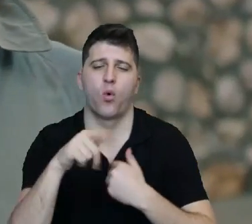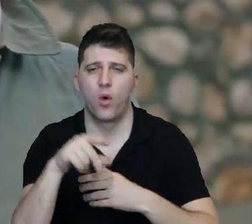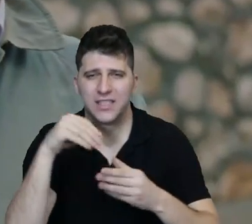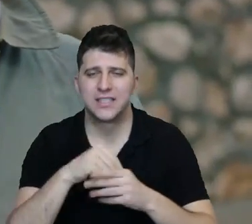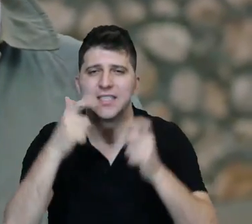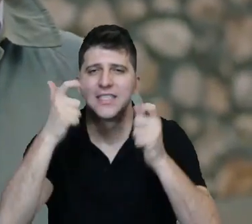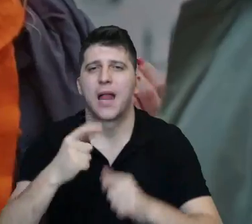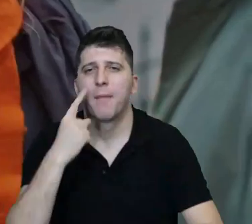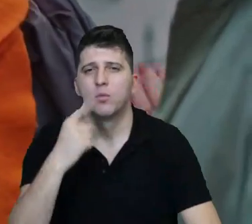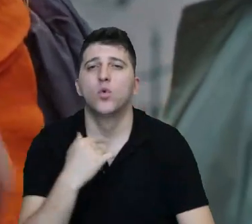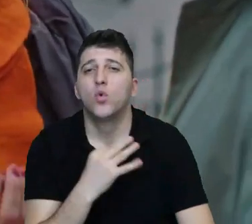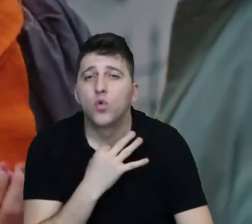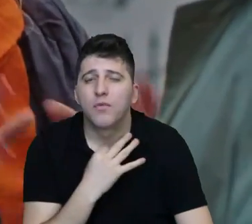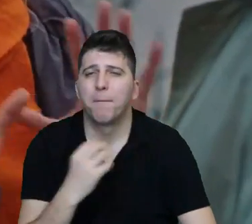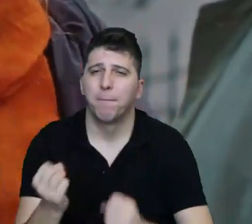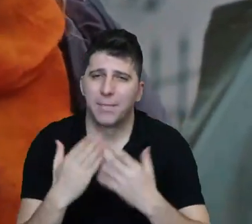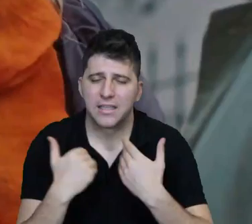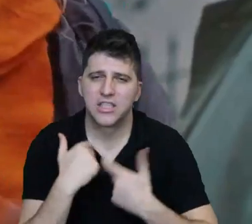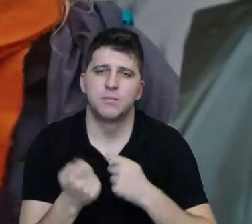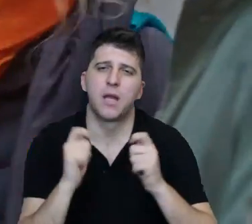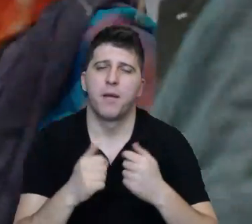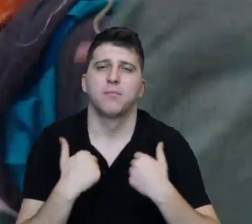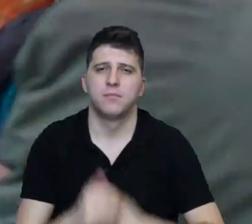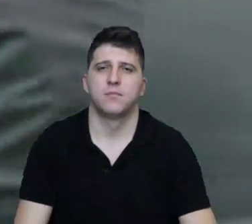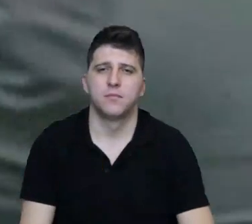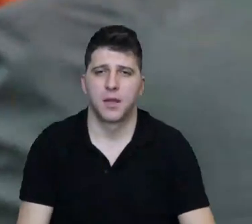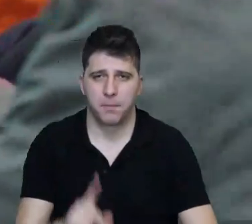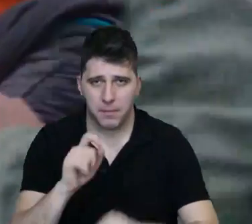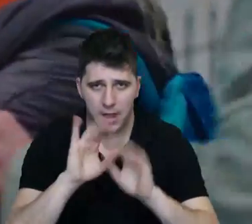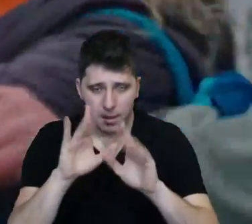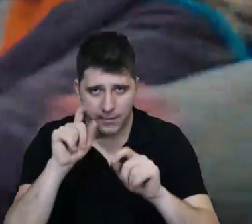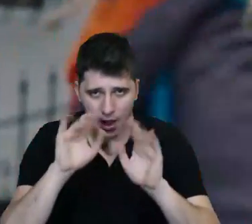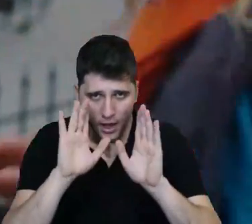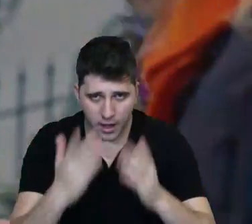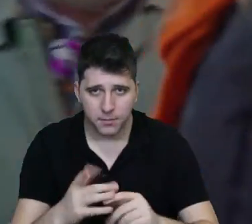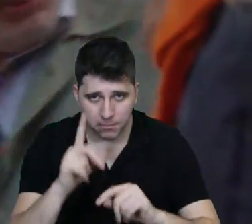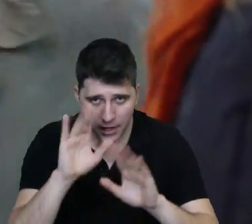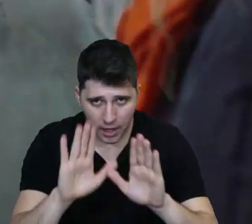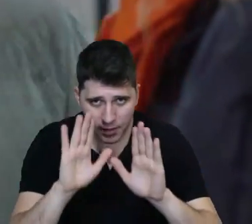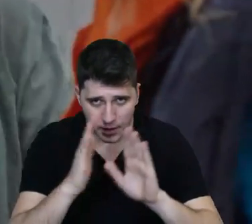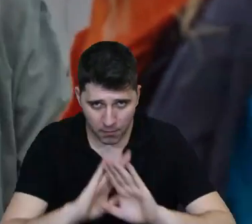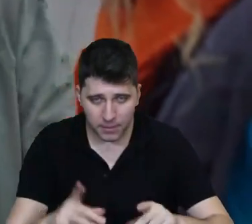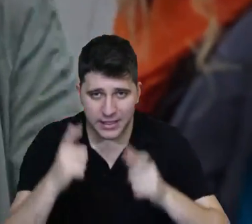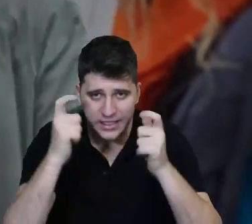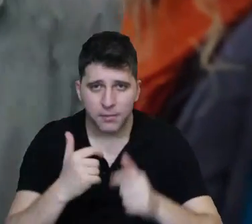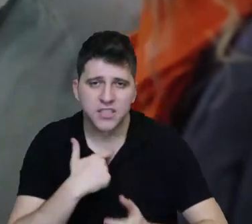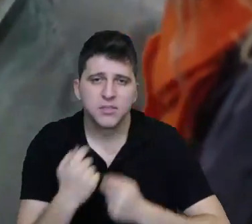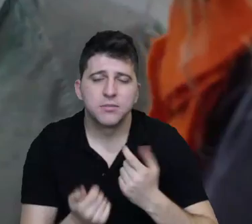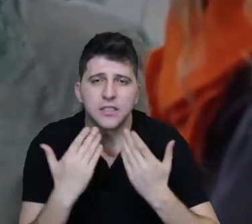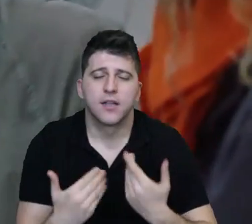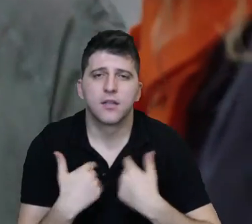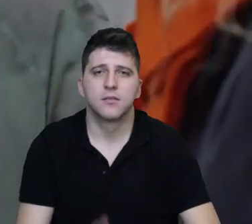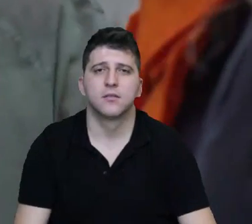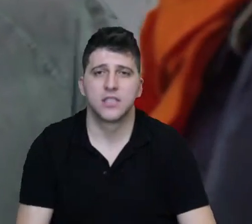için mekan bakıyoruz. Lütfen bırakın da işimizi yapalım. Bir dakika, bir dakika ya, bir dakika. Tamam, mekan bizim işimiz